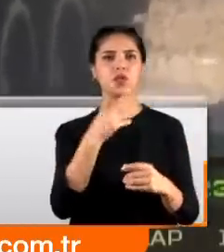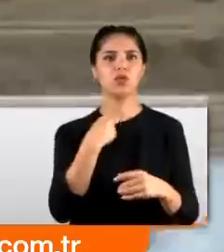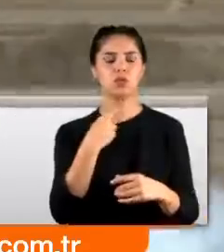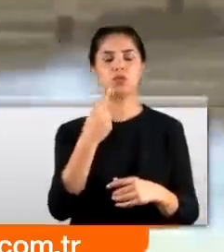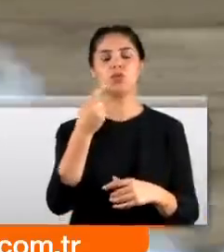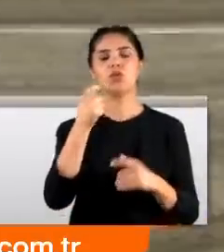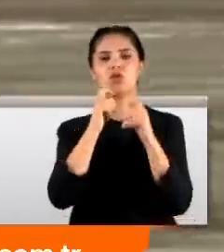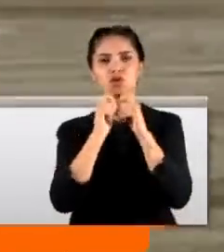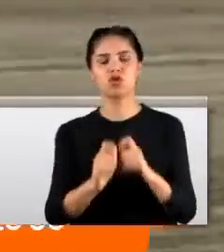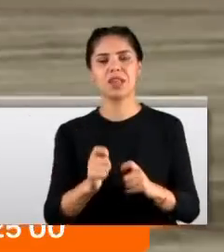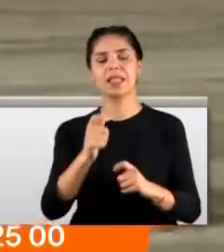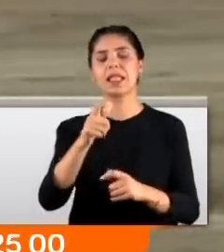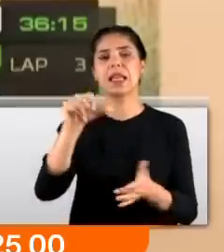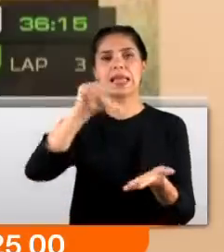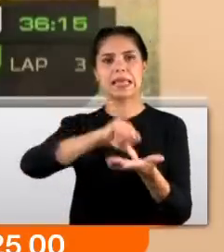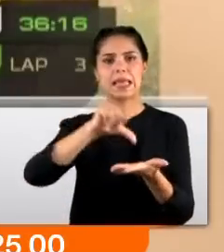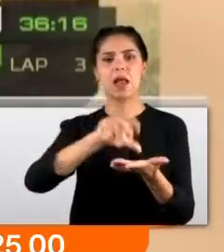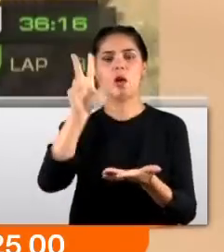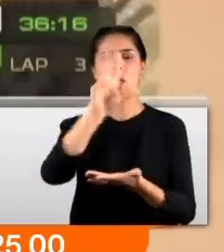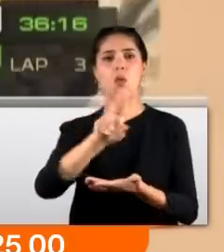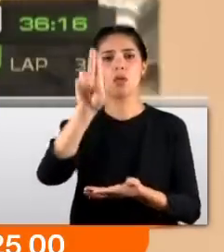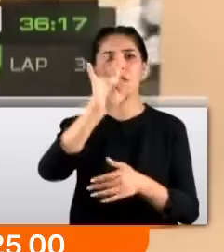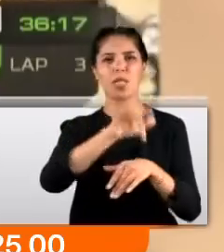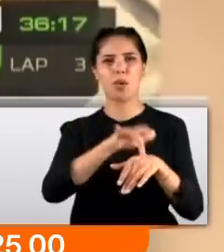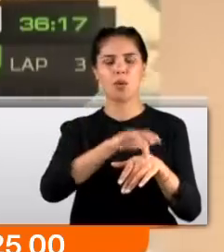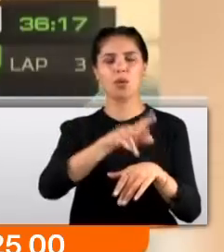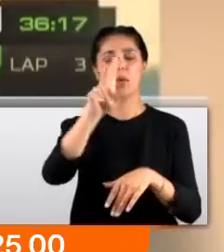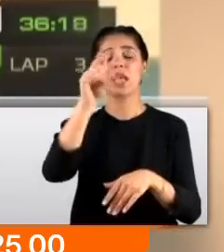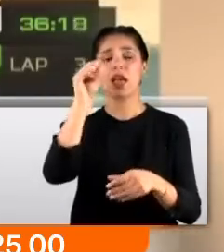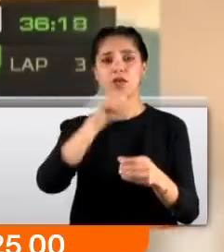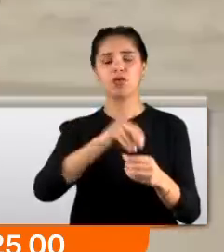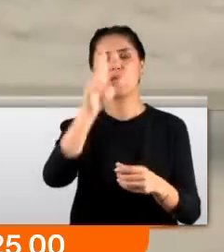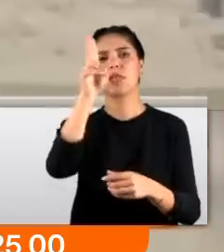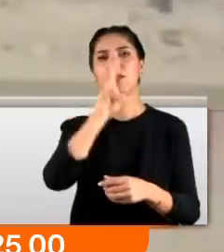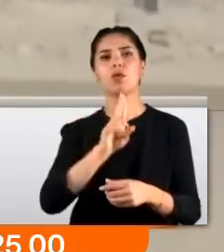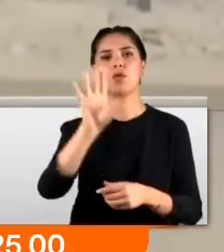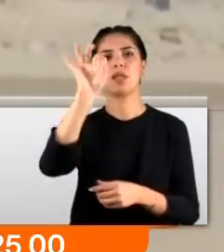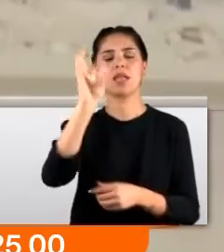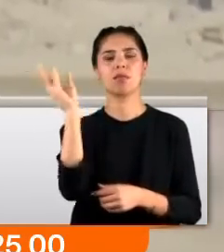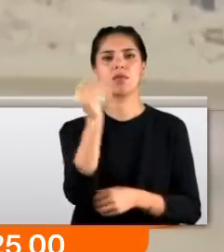ve İran'ın da bulunduğu 37 ülke ve bölgeden 270 asker katılıyor.